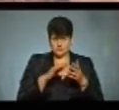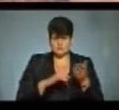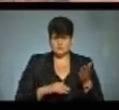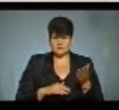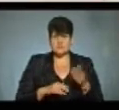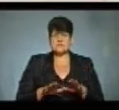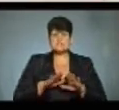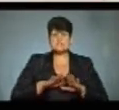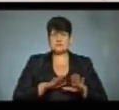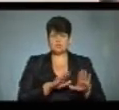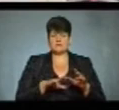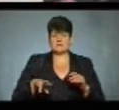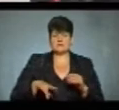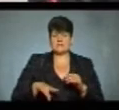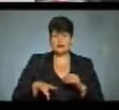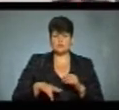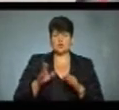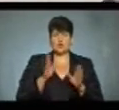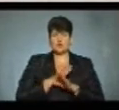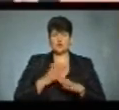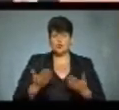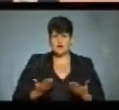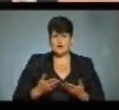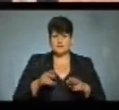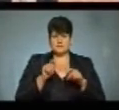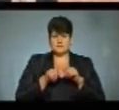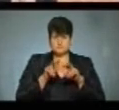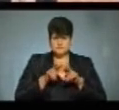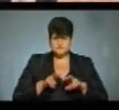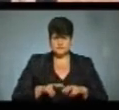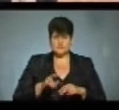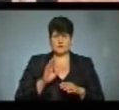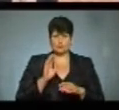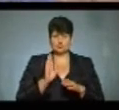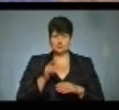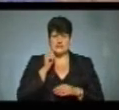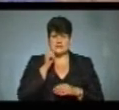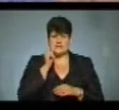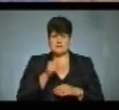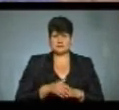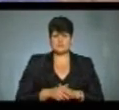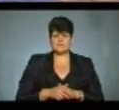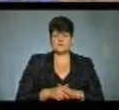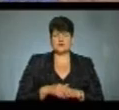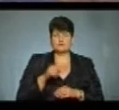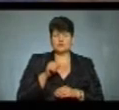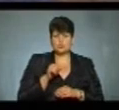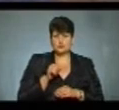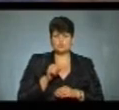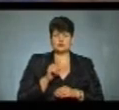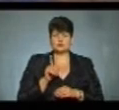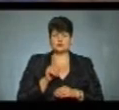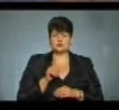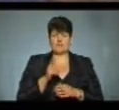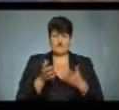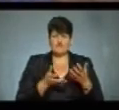Заступник директора меморіально-пошукового центру «Доля» Володимир Харчук досліджувати знайдене почне завтра. В тому котловані, який збудований,